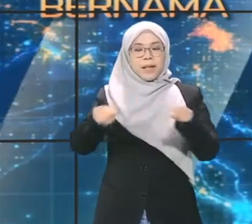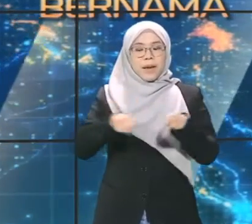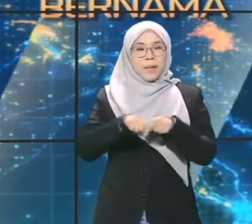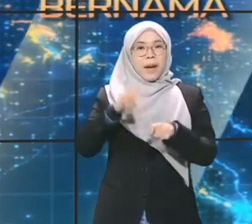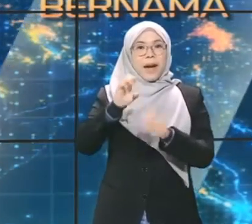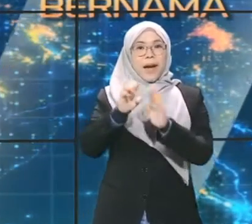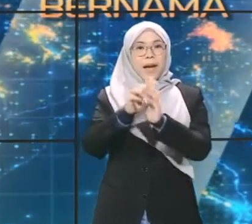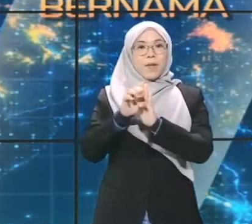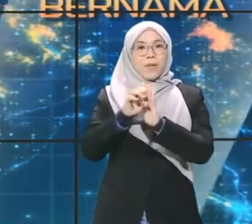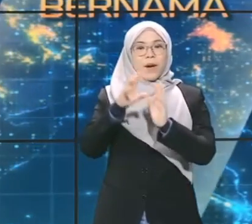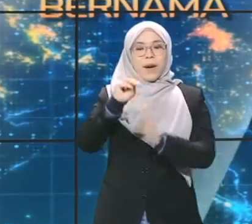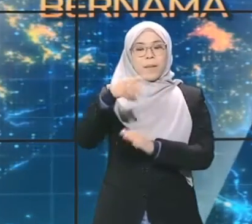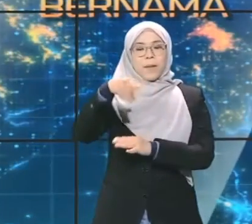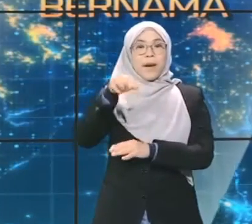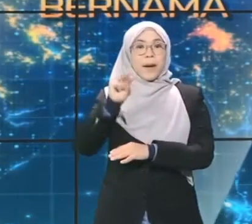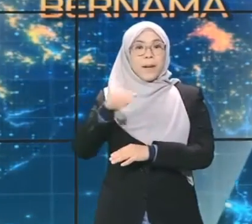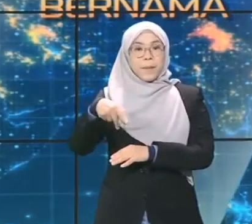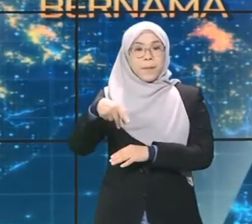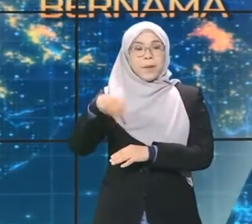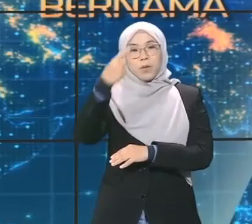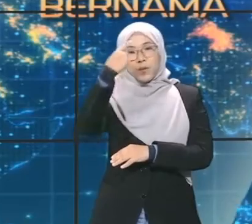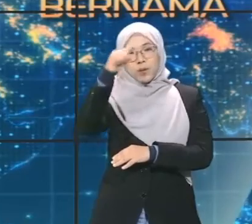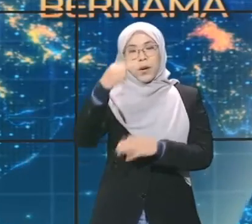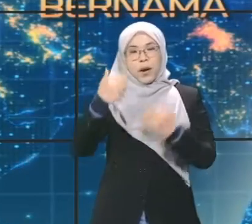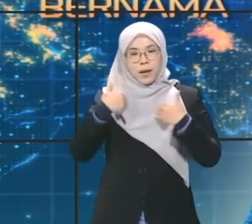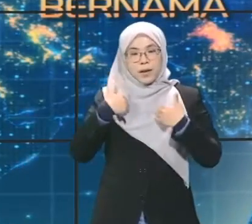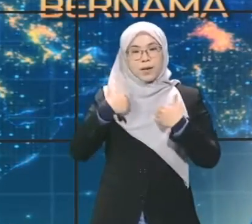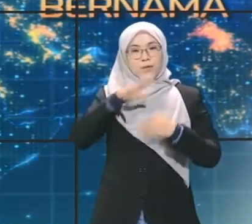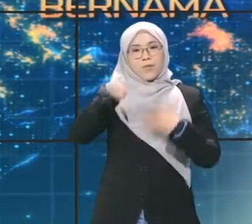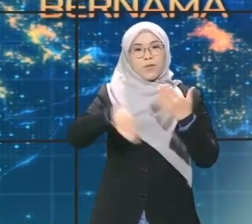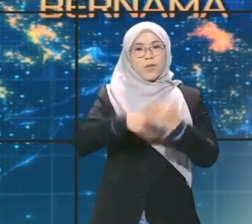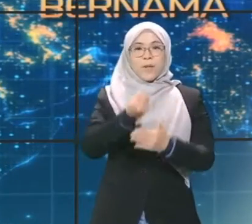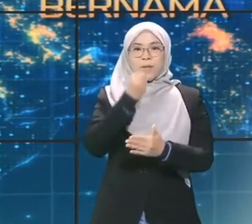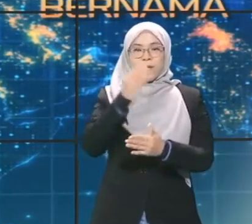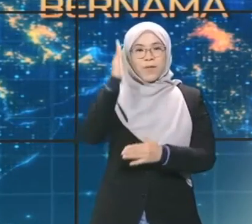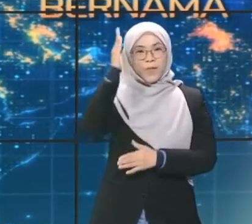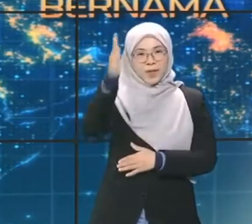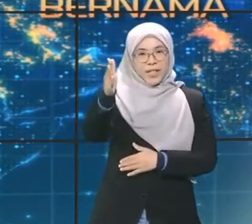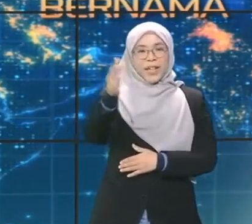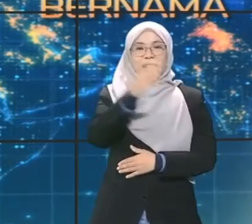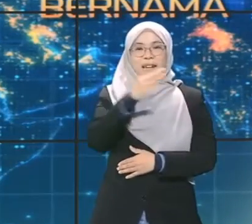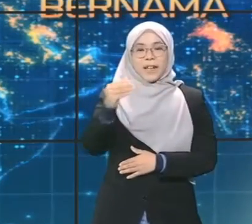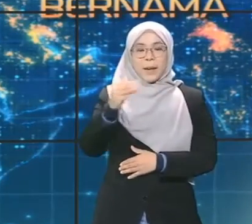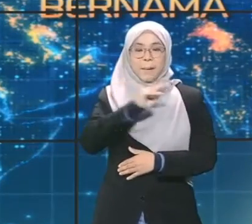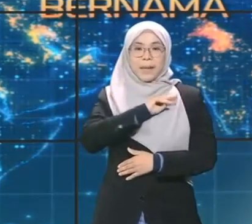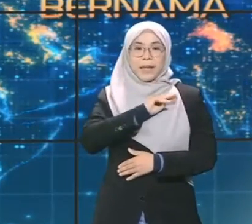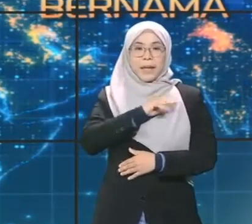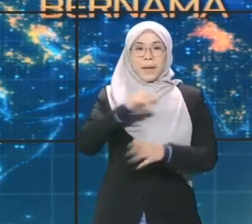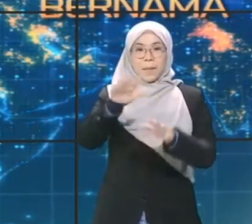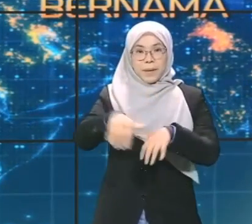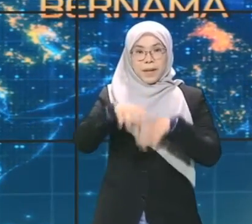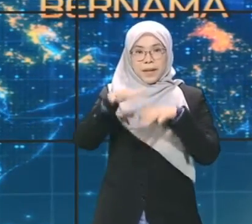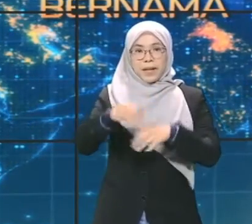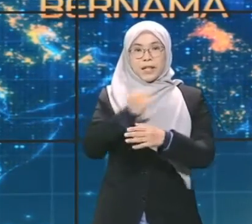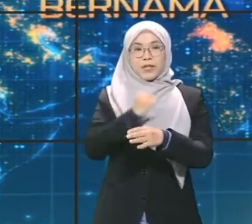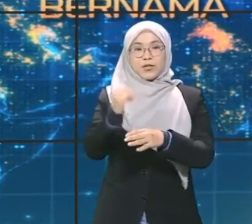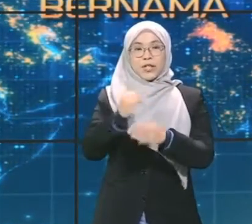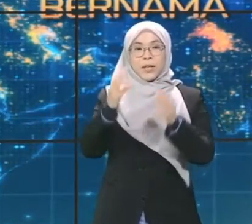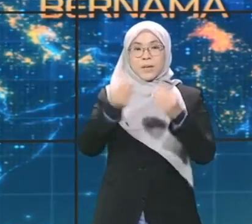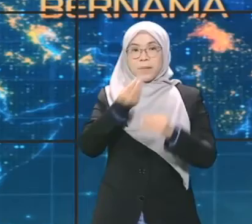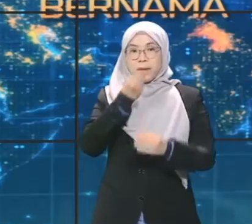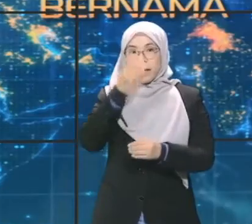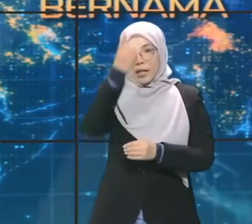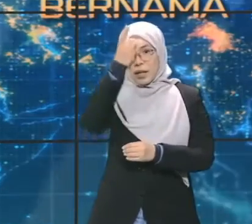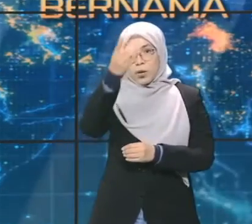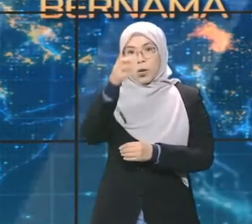Malaysia yang bertemakan security makanan untuk masa depan Menteri pertanian dan industri makanan tate.no